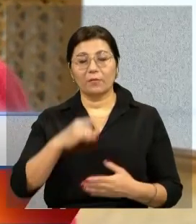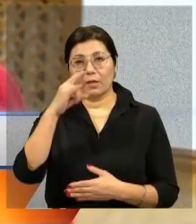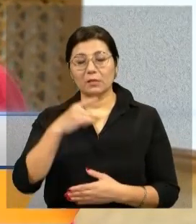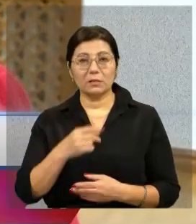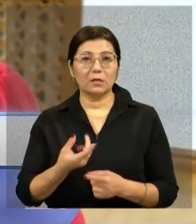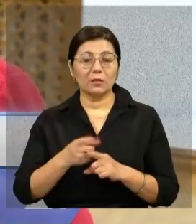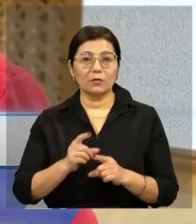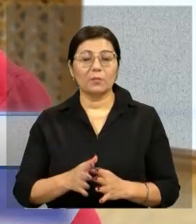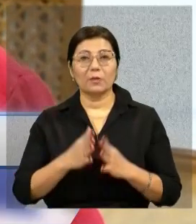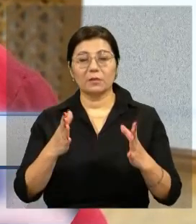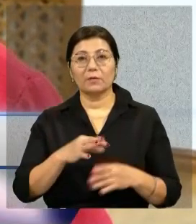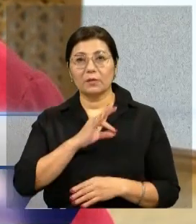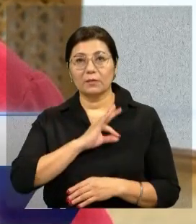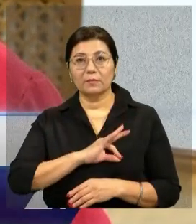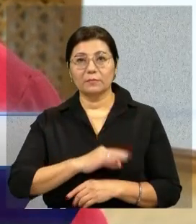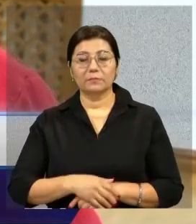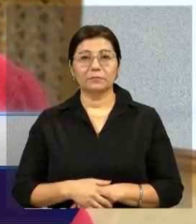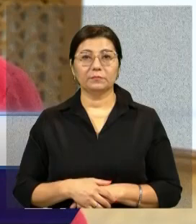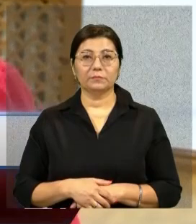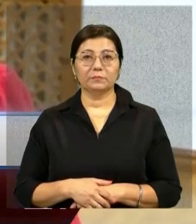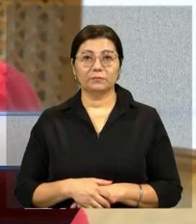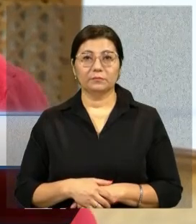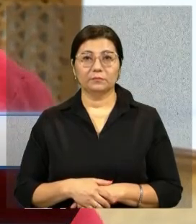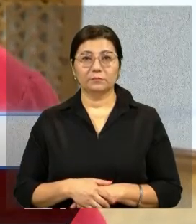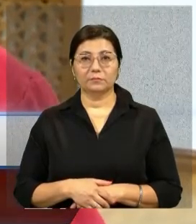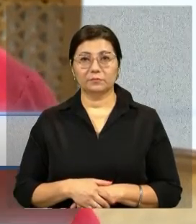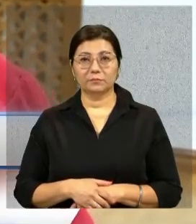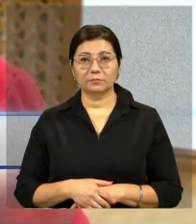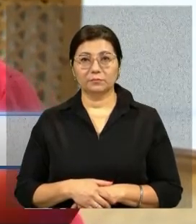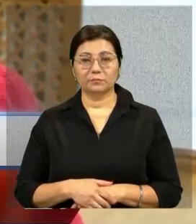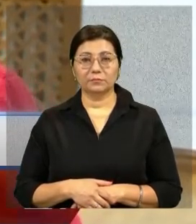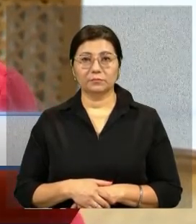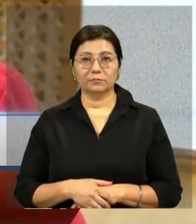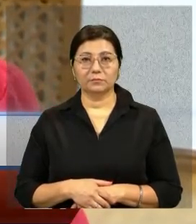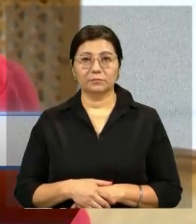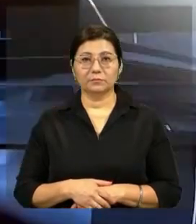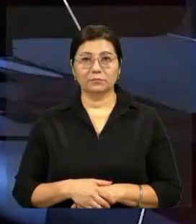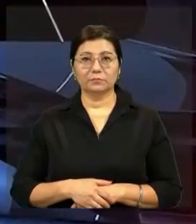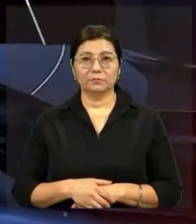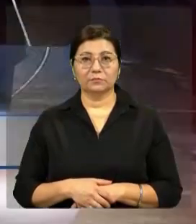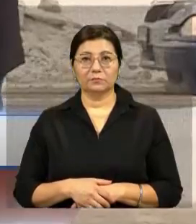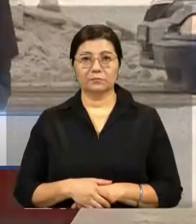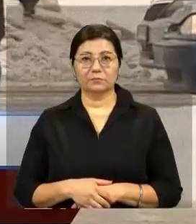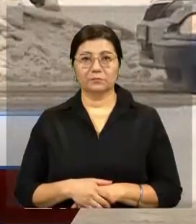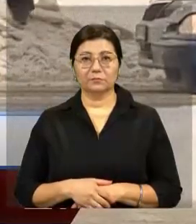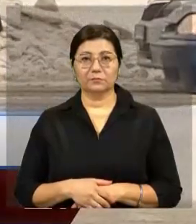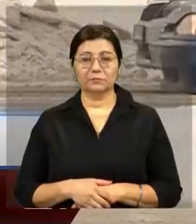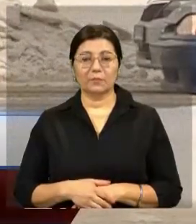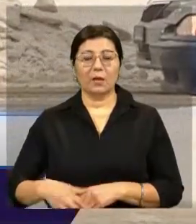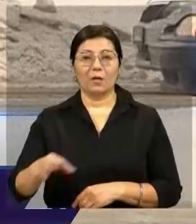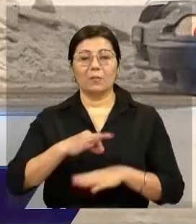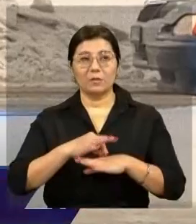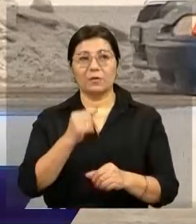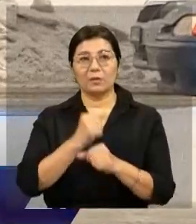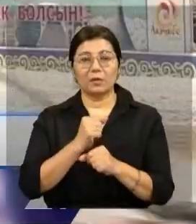очень широко распространяется, и я думаю, что мы на хорошем уровне. В регионе ведется